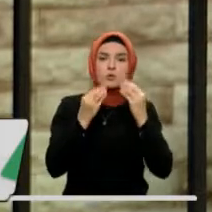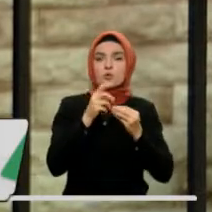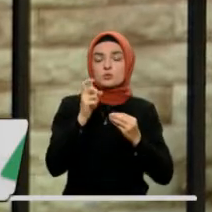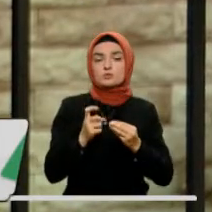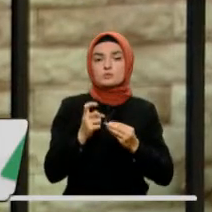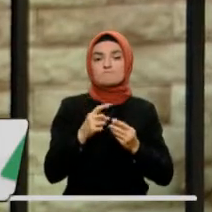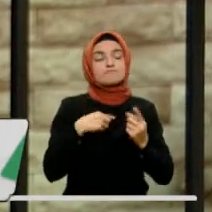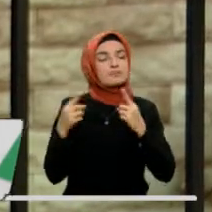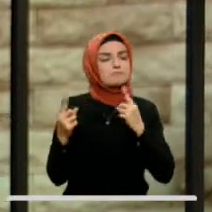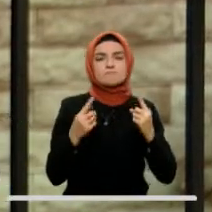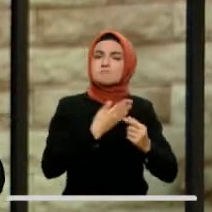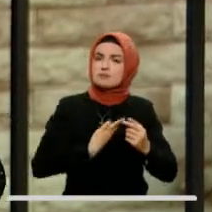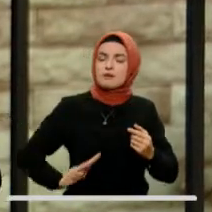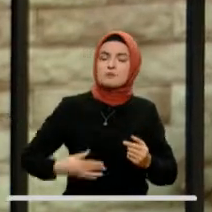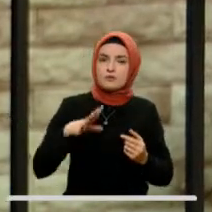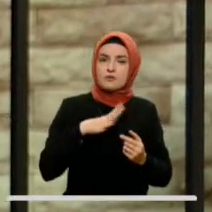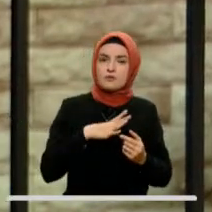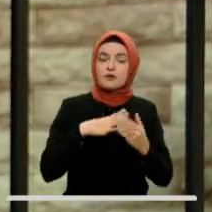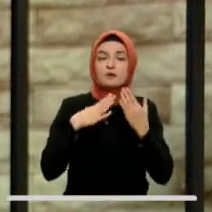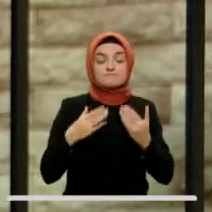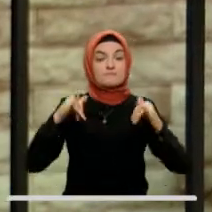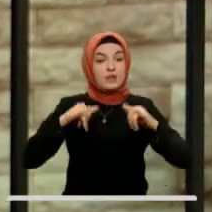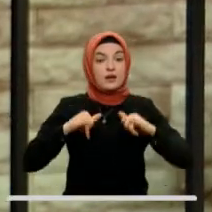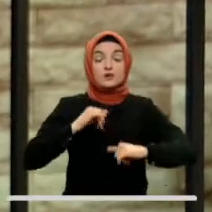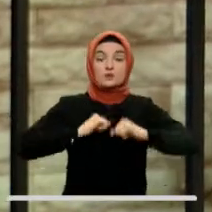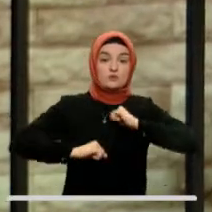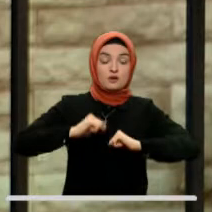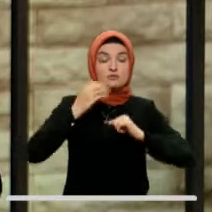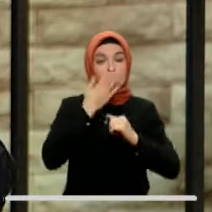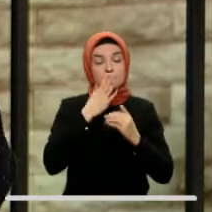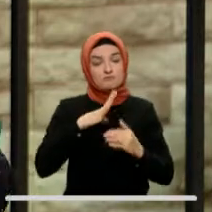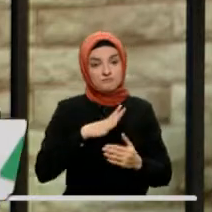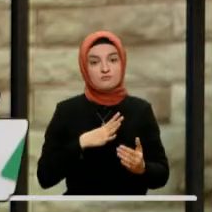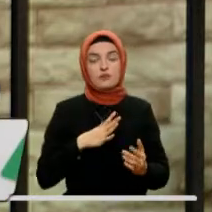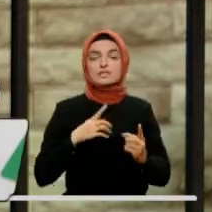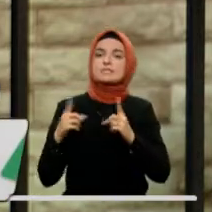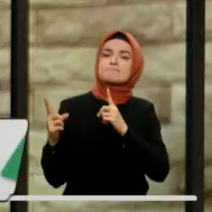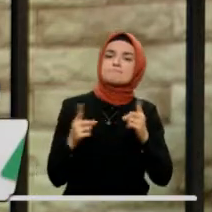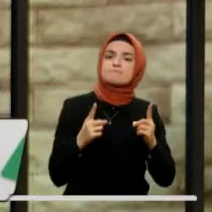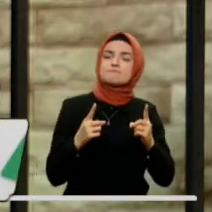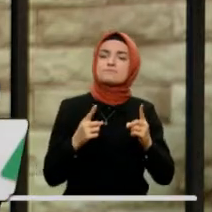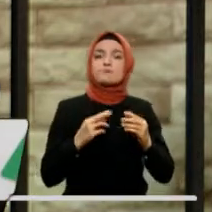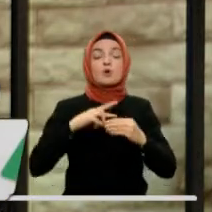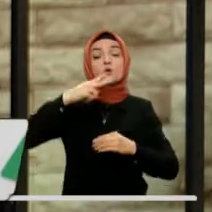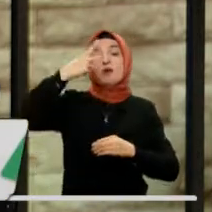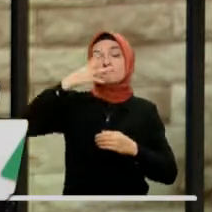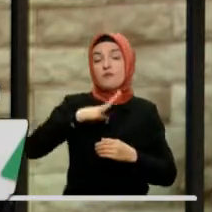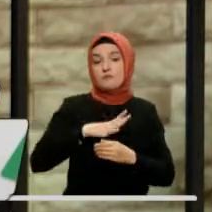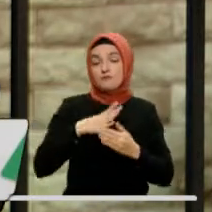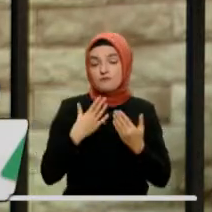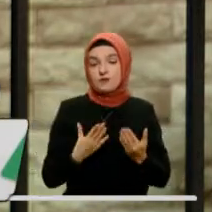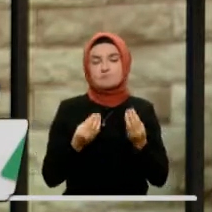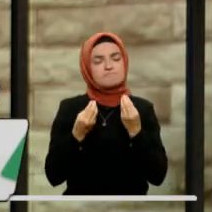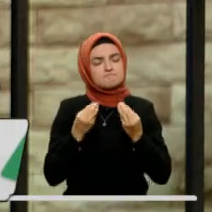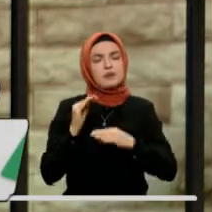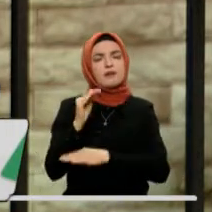birbirimizden hoşlandık. Yani işte aynı üniversitedeyiz. Ya da ikimiz de yüksek lisansımız var, doktora yapıyoruz, hayatı iyi